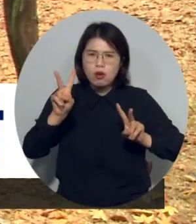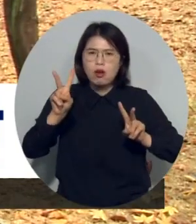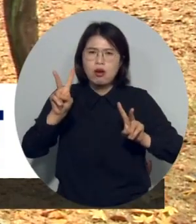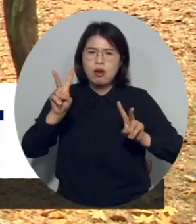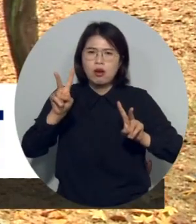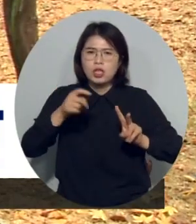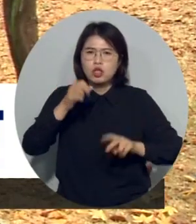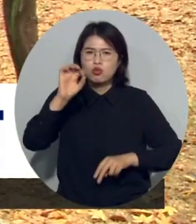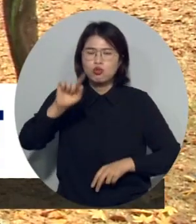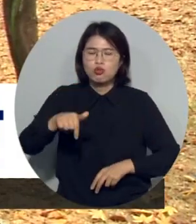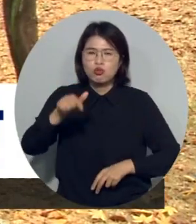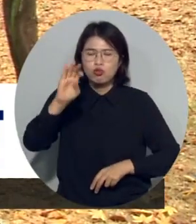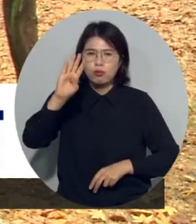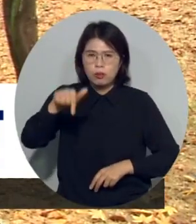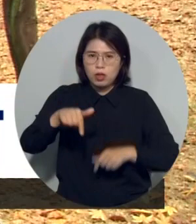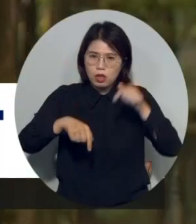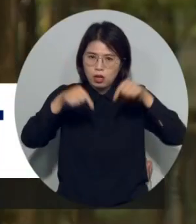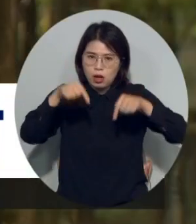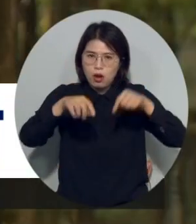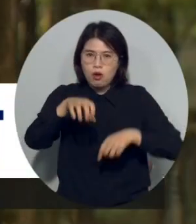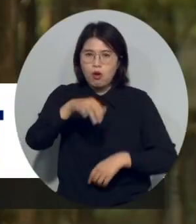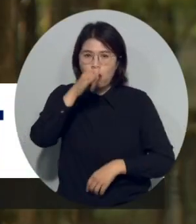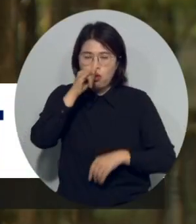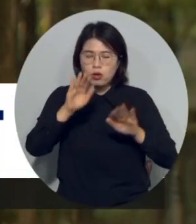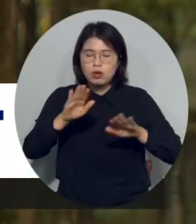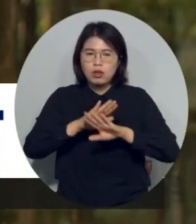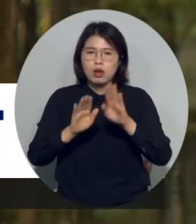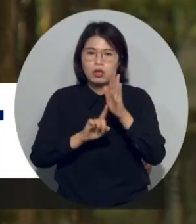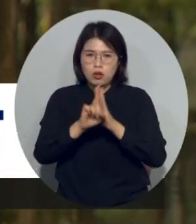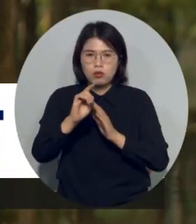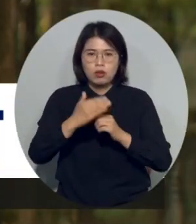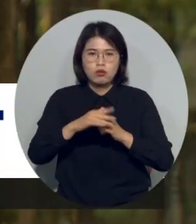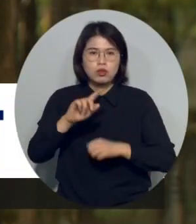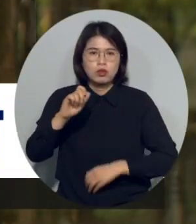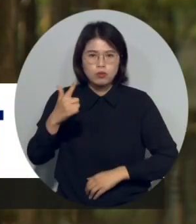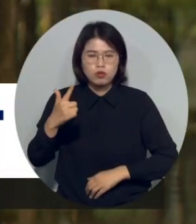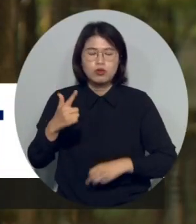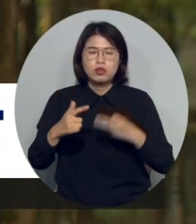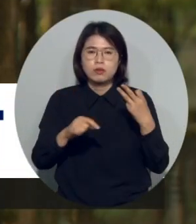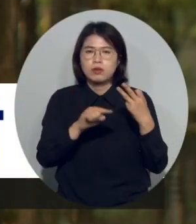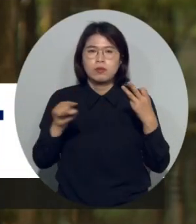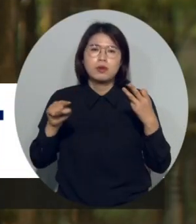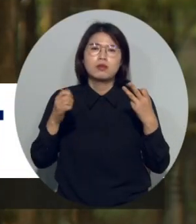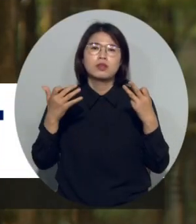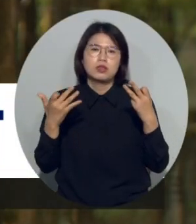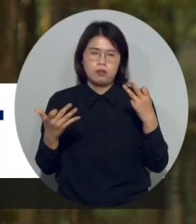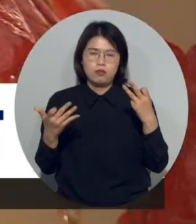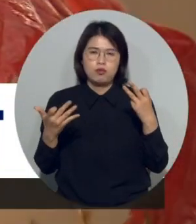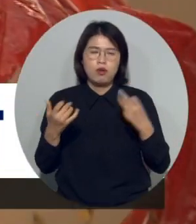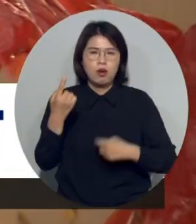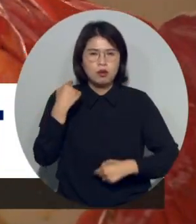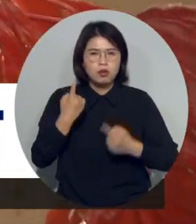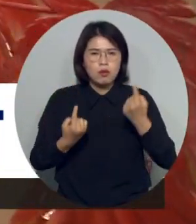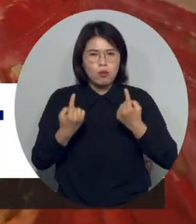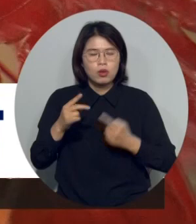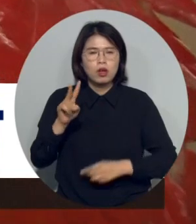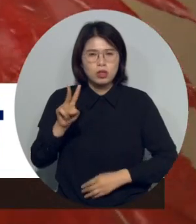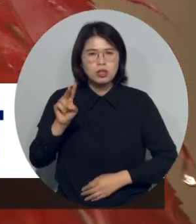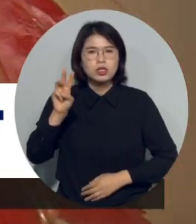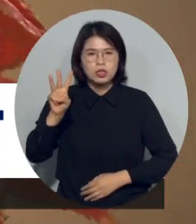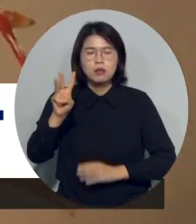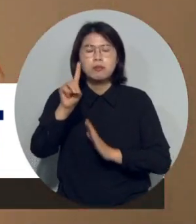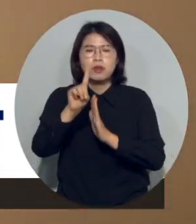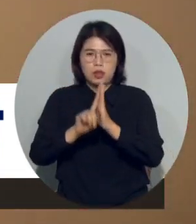우박이 내리는 곳도 있겠습니다. 오늘 낮 최고 기온은 대구 16도를 비롯해 13도에서 19도로 어제보다 2에서 3도